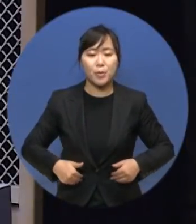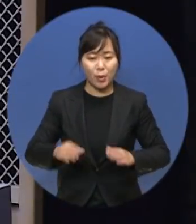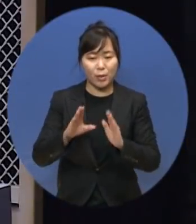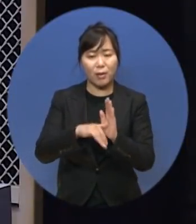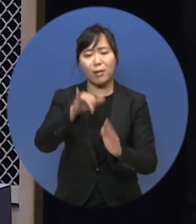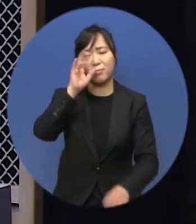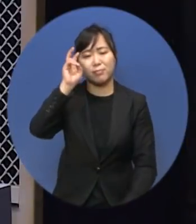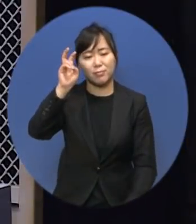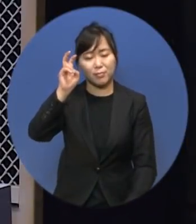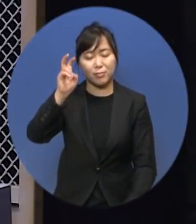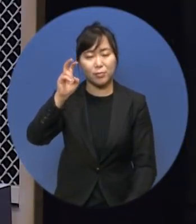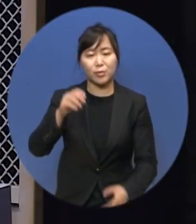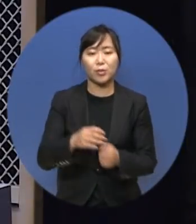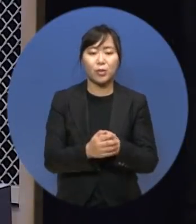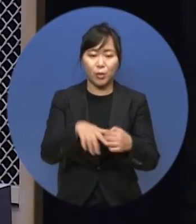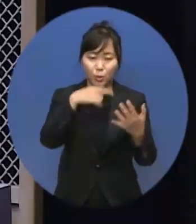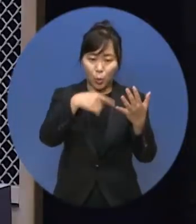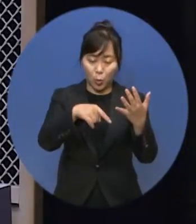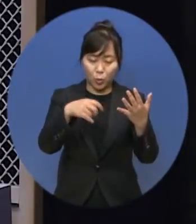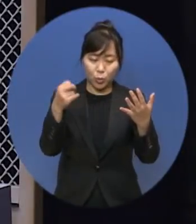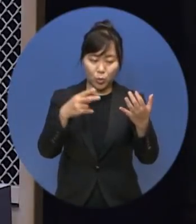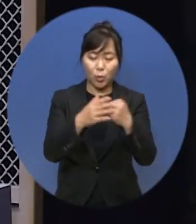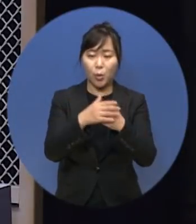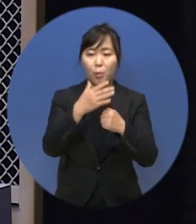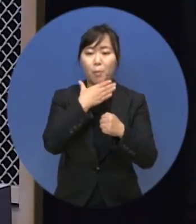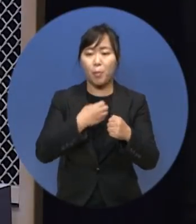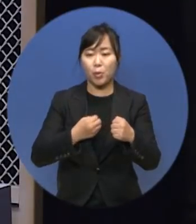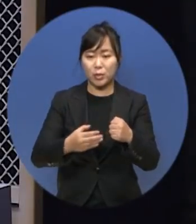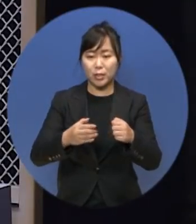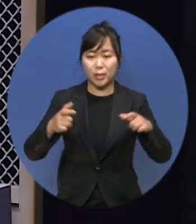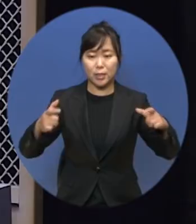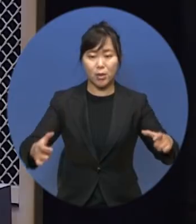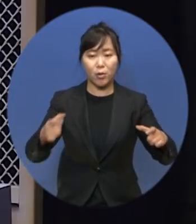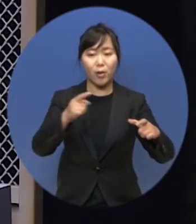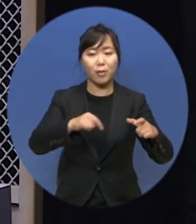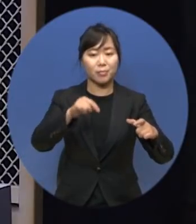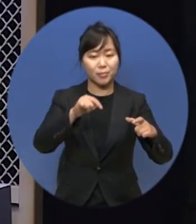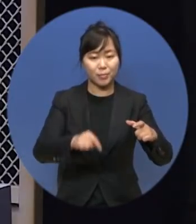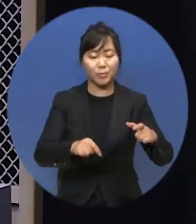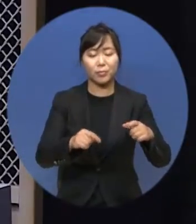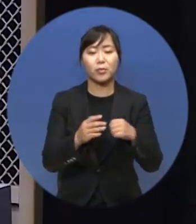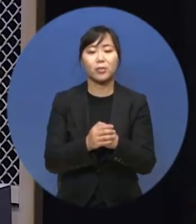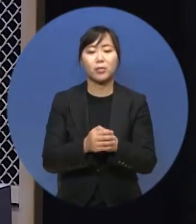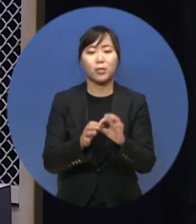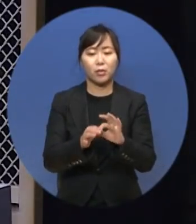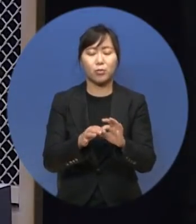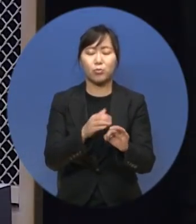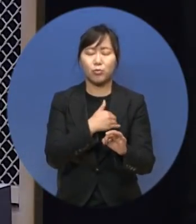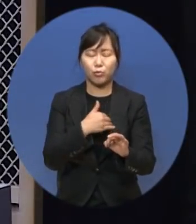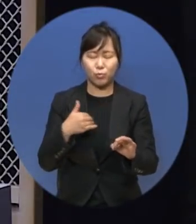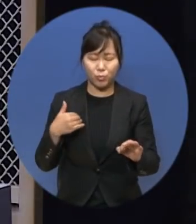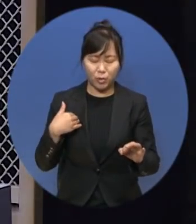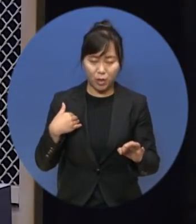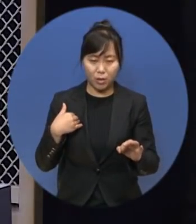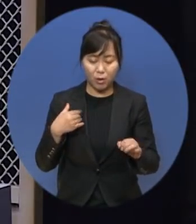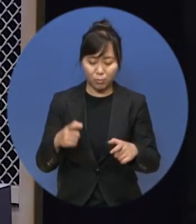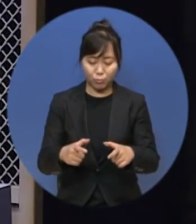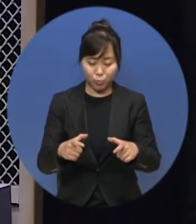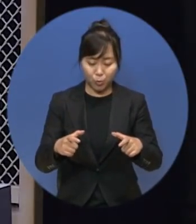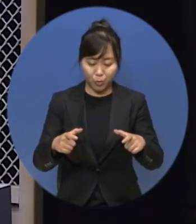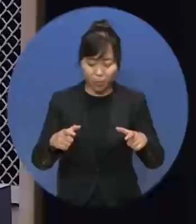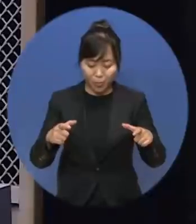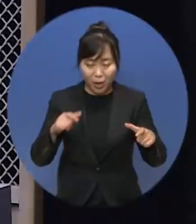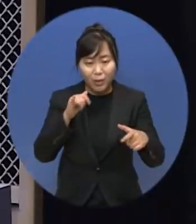것 같은데요. 그 교육 및 그 복지 영역에서 어떤 그러한 걸 충분히 이제 저변을 확대가